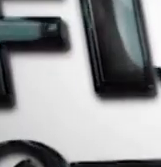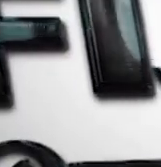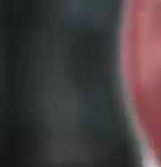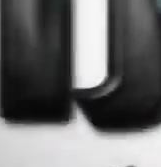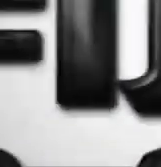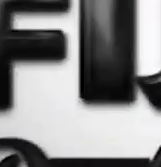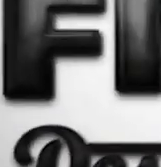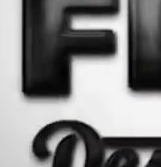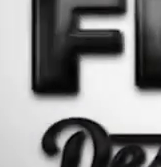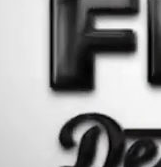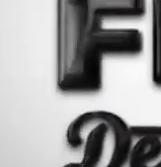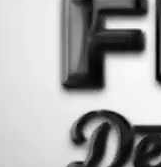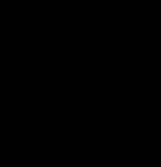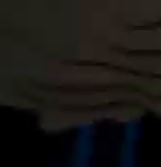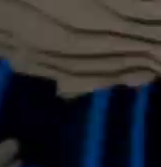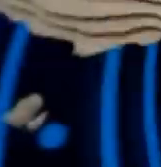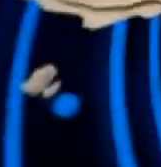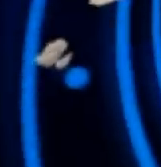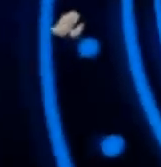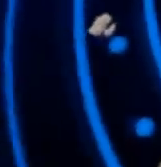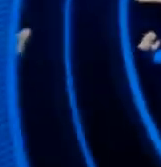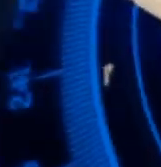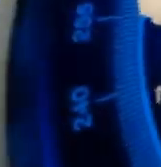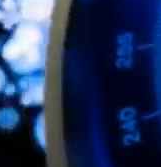रेडियो फीजी 2 देश की धड़कन.